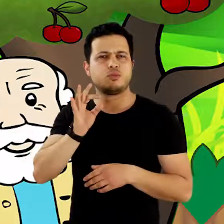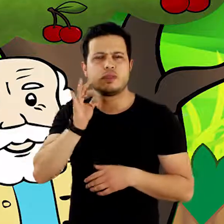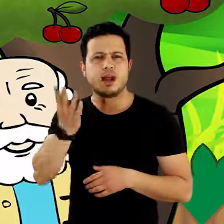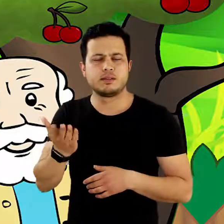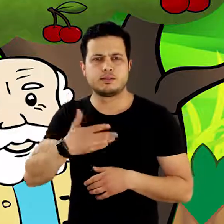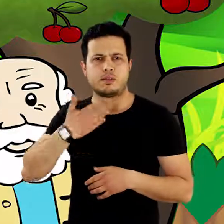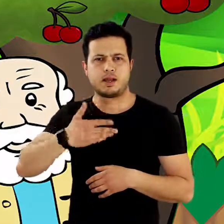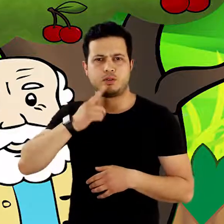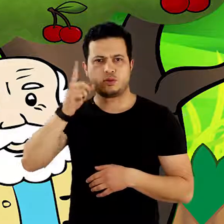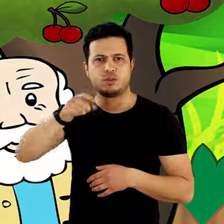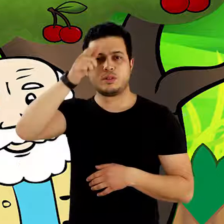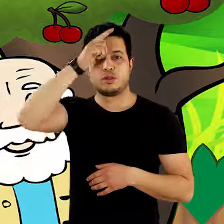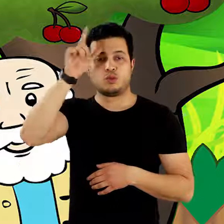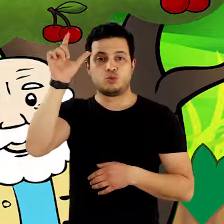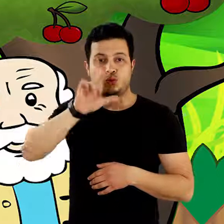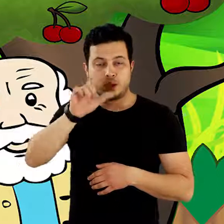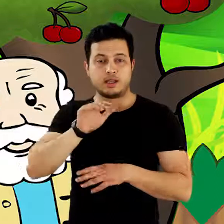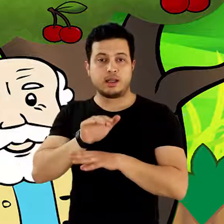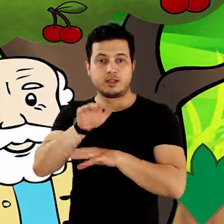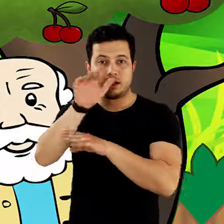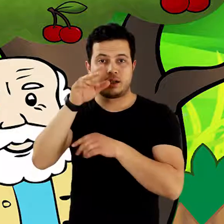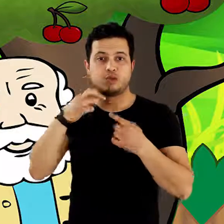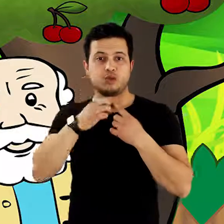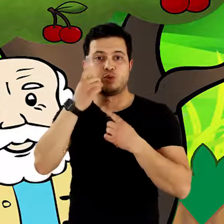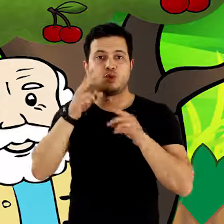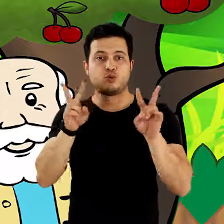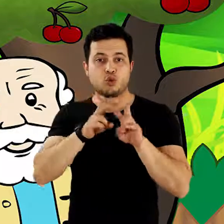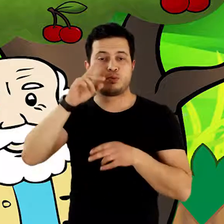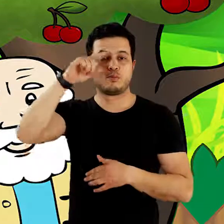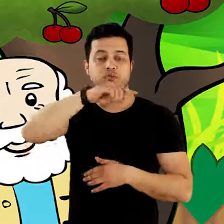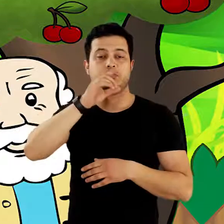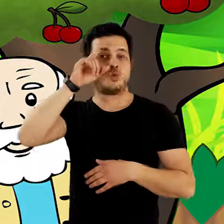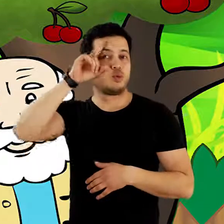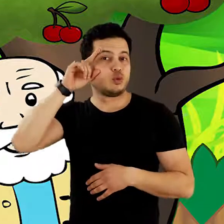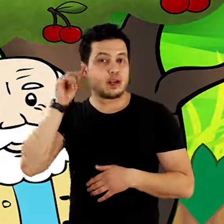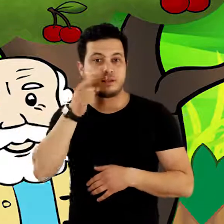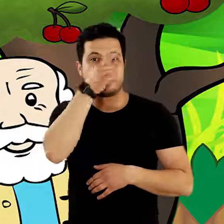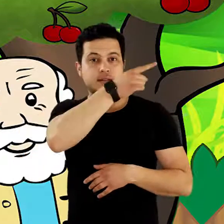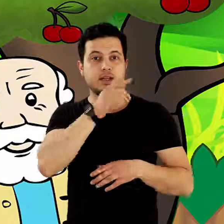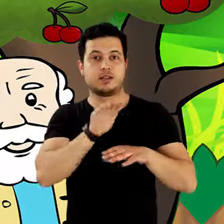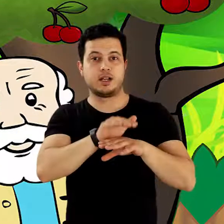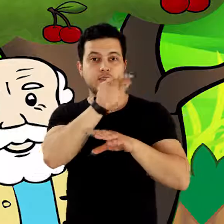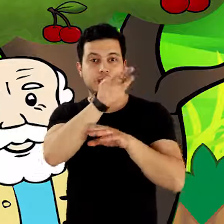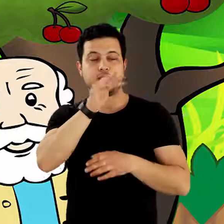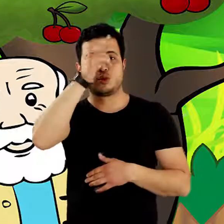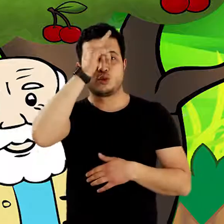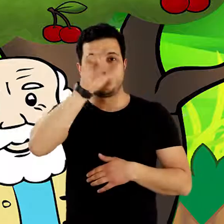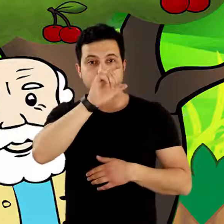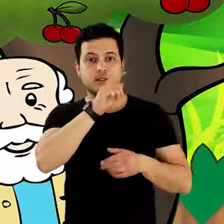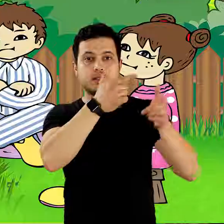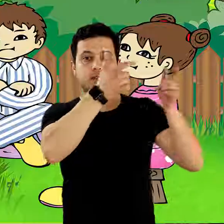Mübadele, Türkiye'de yaşayan Rumlarla Yunanistan'da yaşayan Türklerin yer değiştirmesine